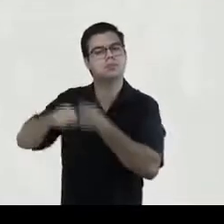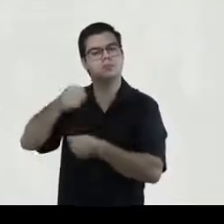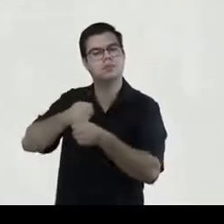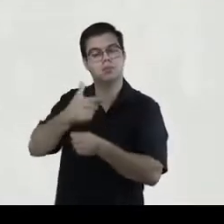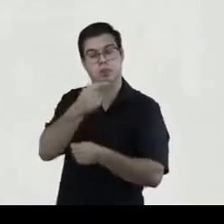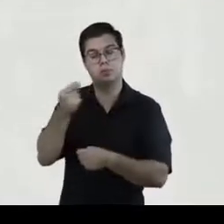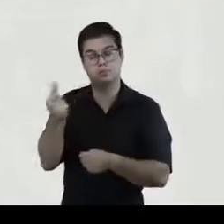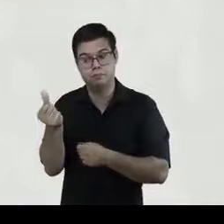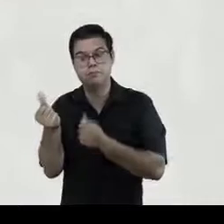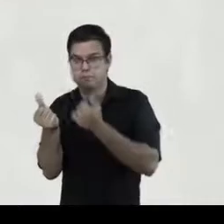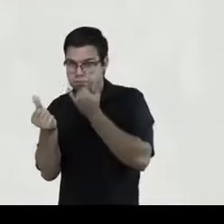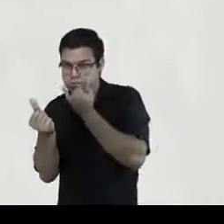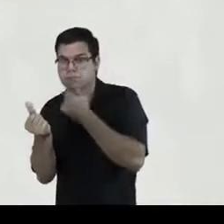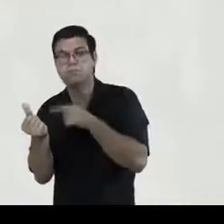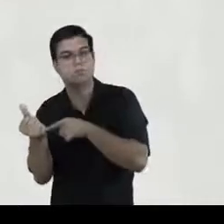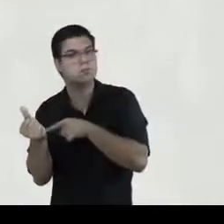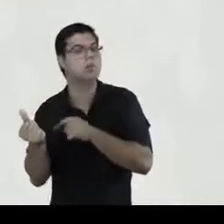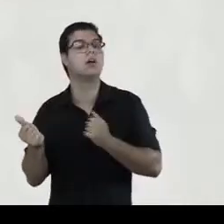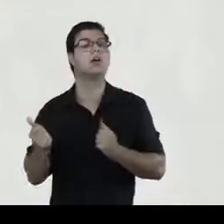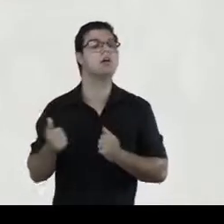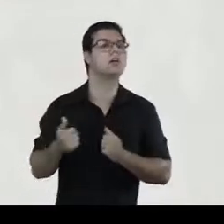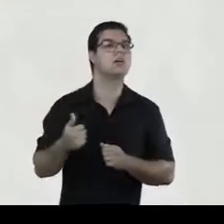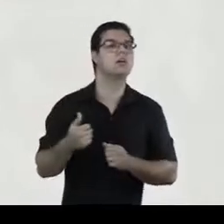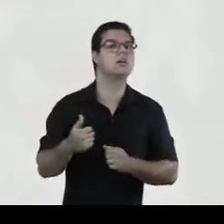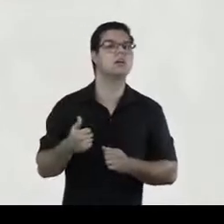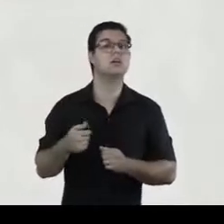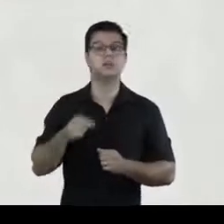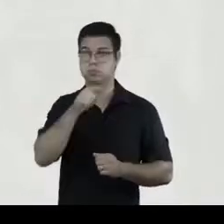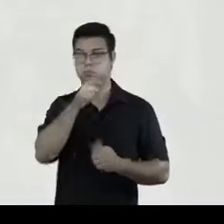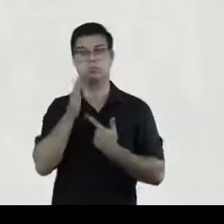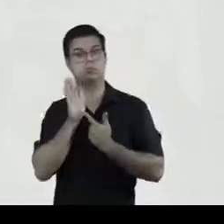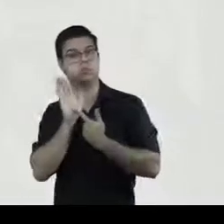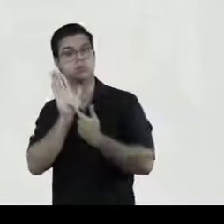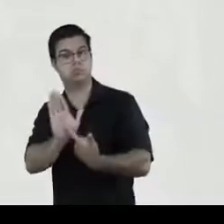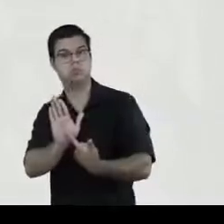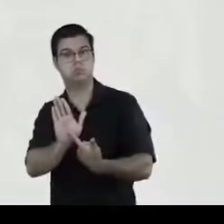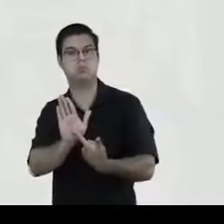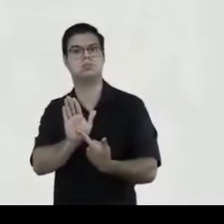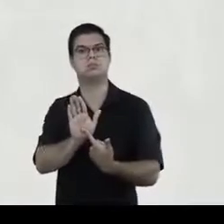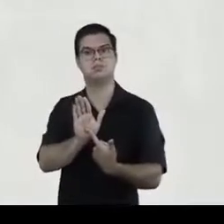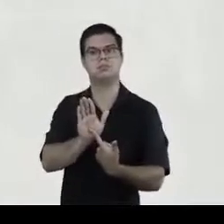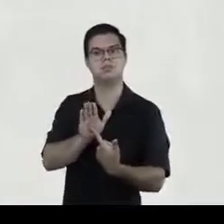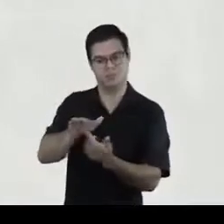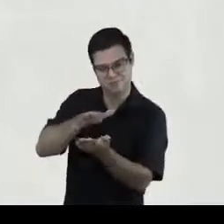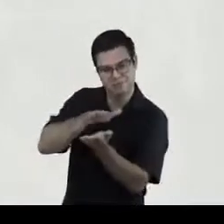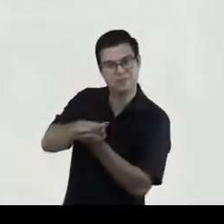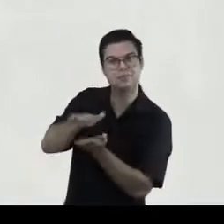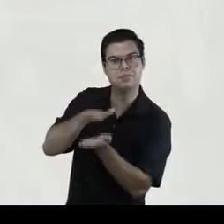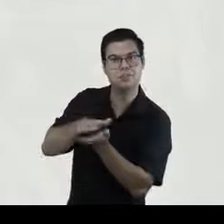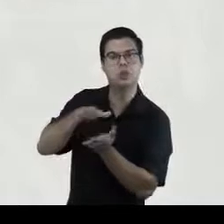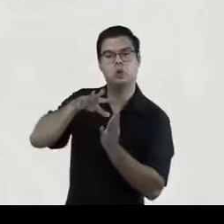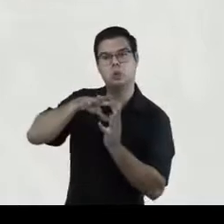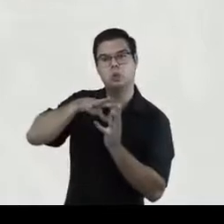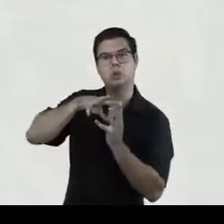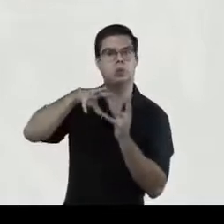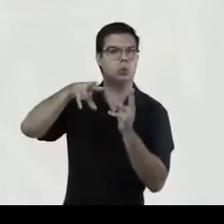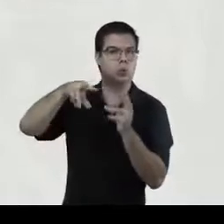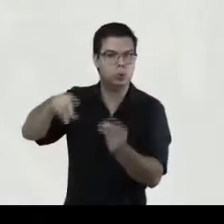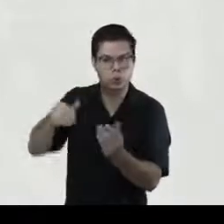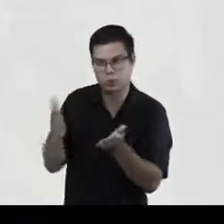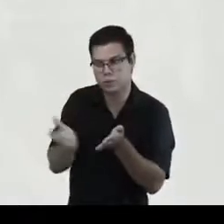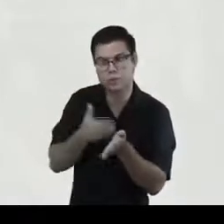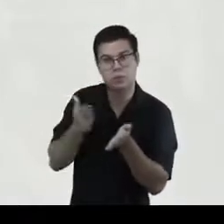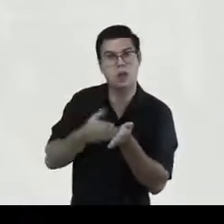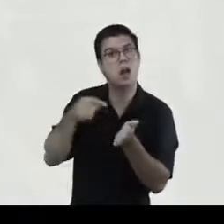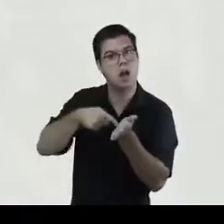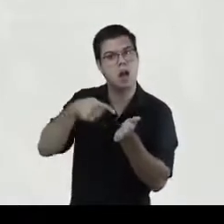elle présente la reproduction intégrale d'un exemplaire conservé à la bibliothèque Mazarine. Elle